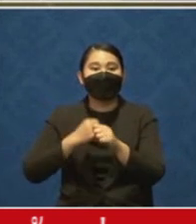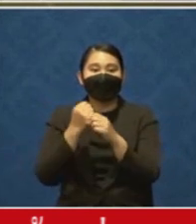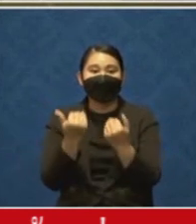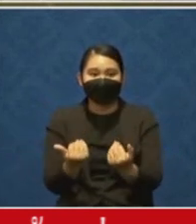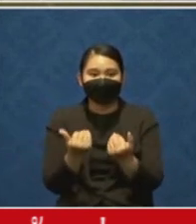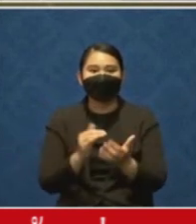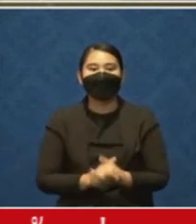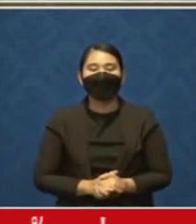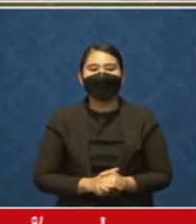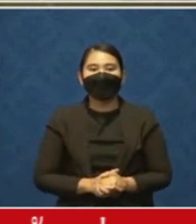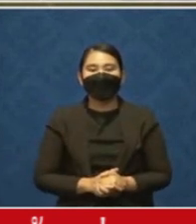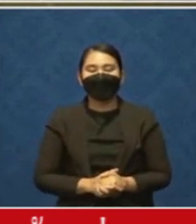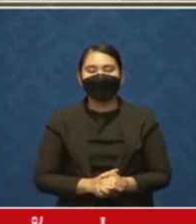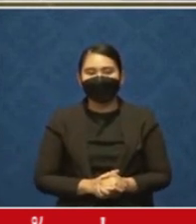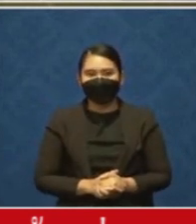านมาเนี่ยครับ